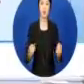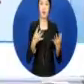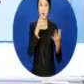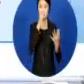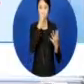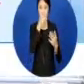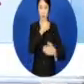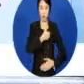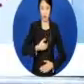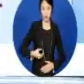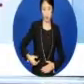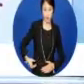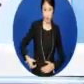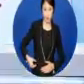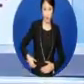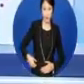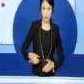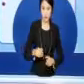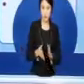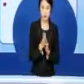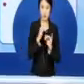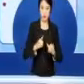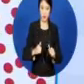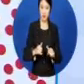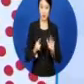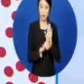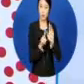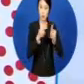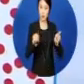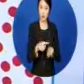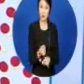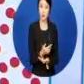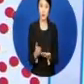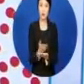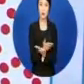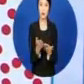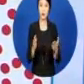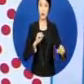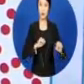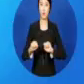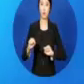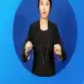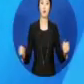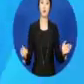플랜카드와 어깨띠를 두르고 시민들에게 전단지를 배포하며 홍보 활동을 펼쳤습니다.